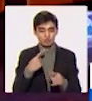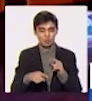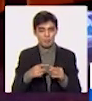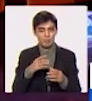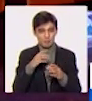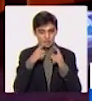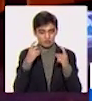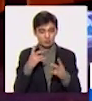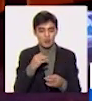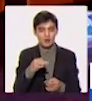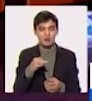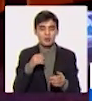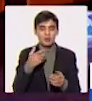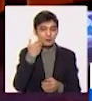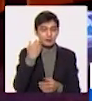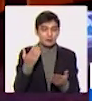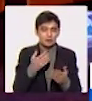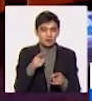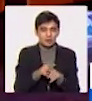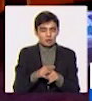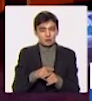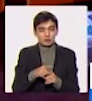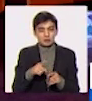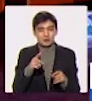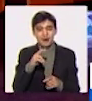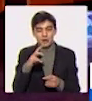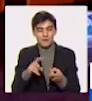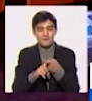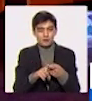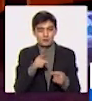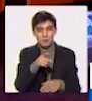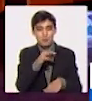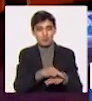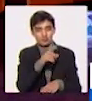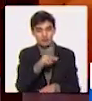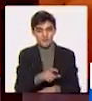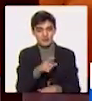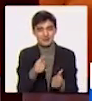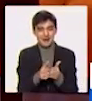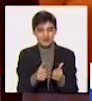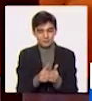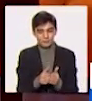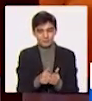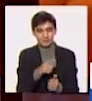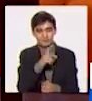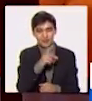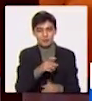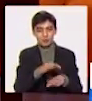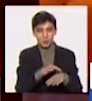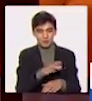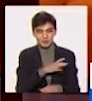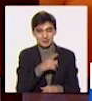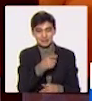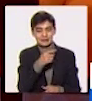А тиімділігі демекші, мысалы, кейбір мамандар айтады, коронавирус жұқтырған адамның, коронавирус жұқтырған адамның өзі